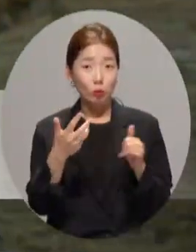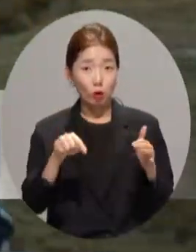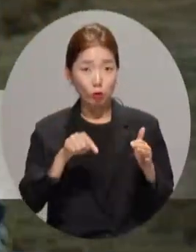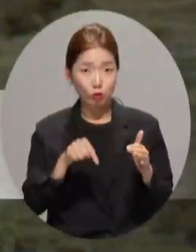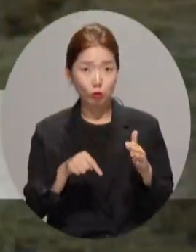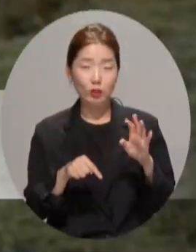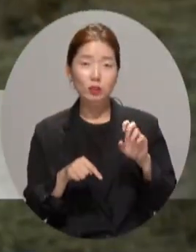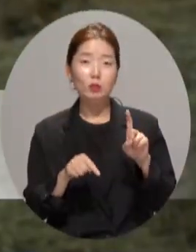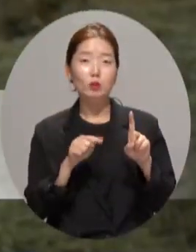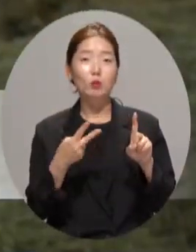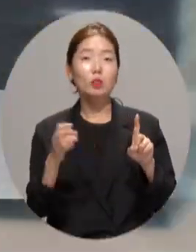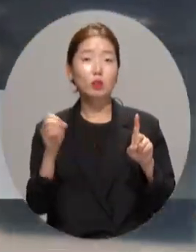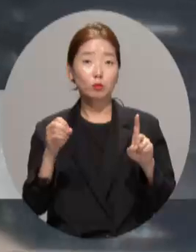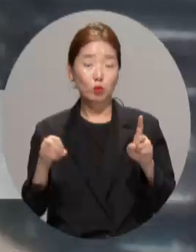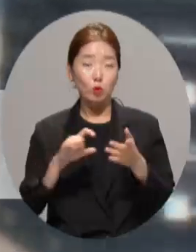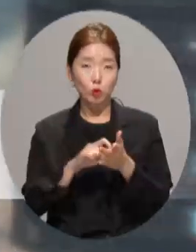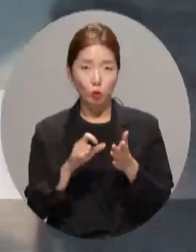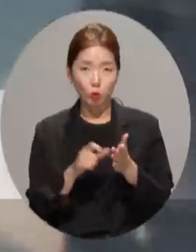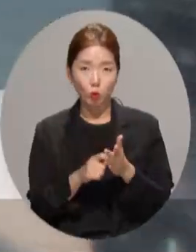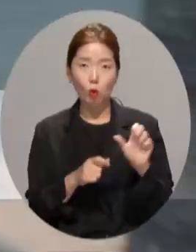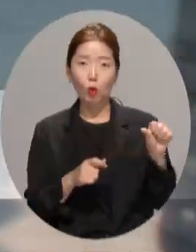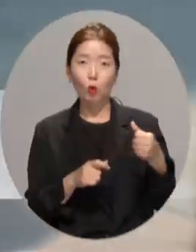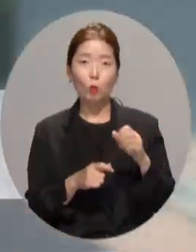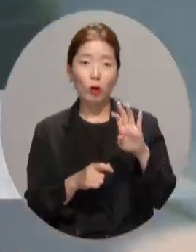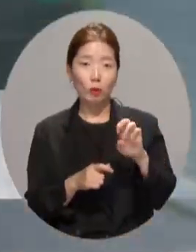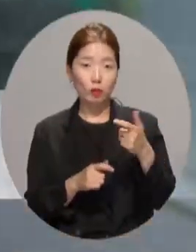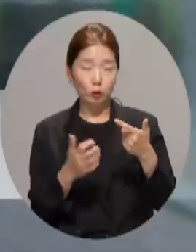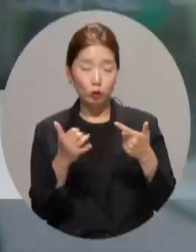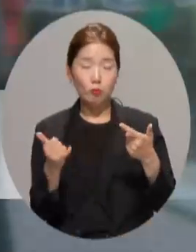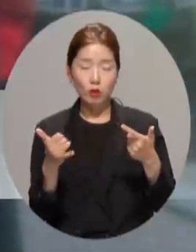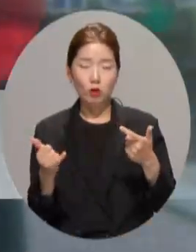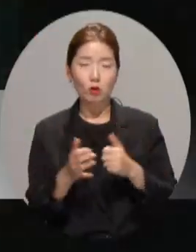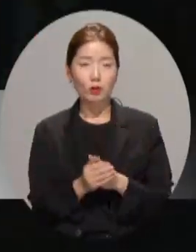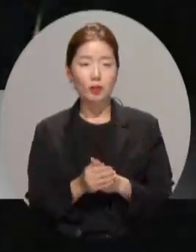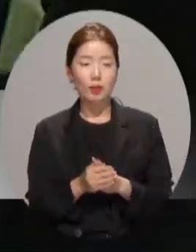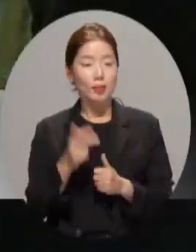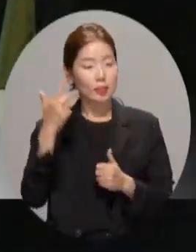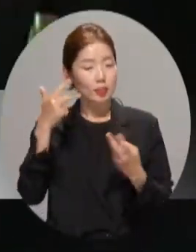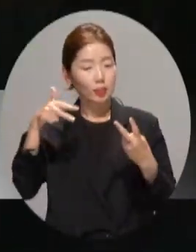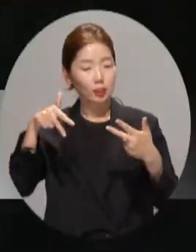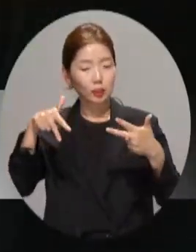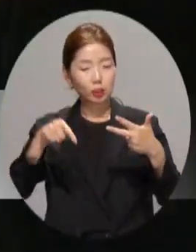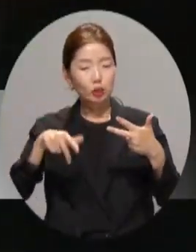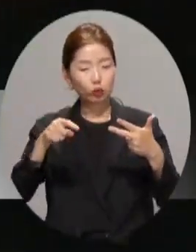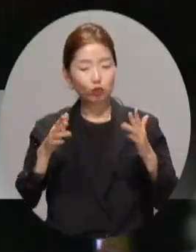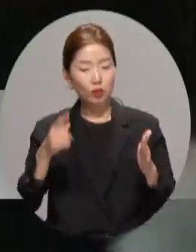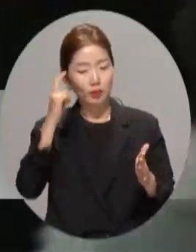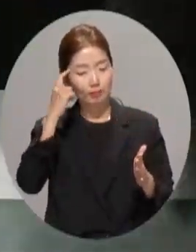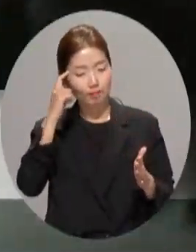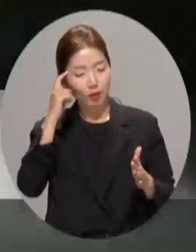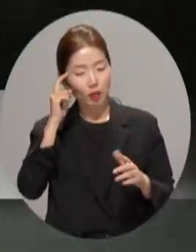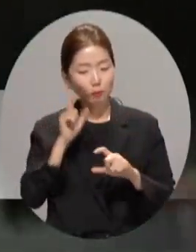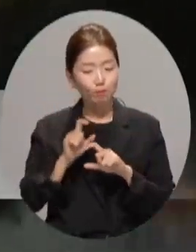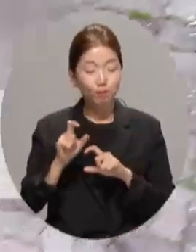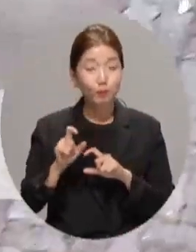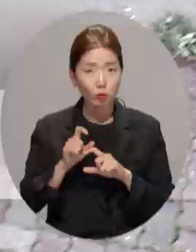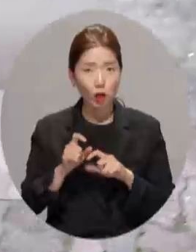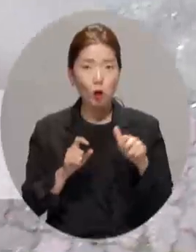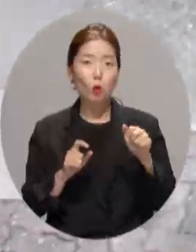가운데 41.2%인 546명이 최대 7주간의 숙려 기간을 가졌고 이